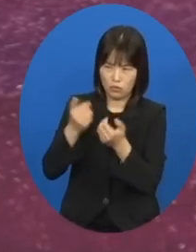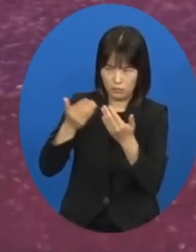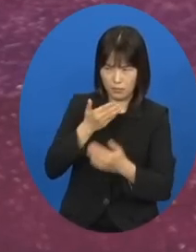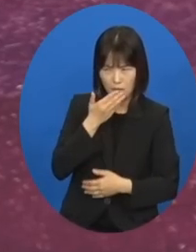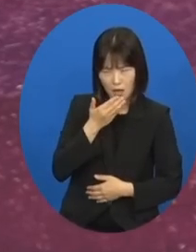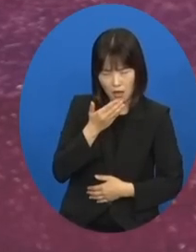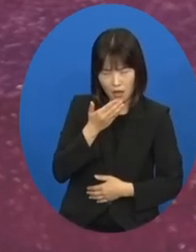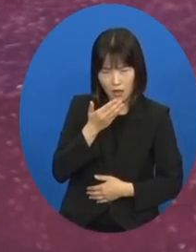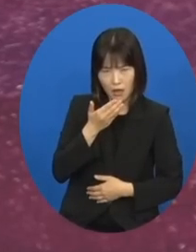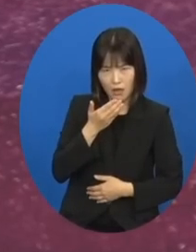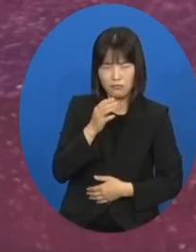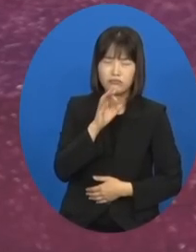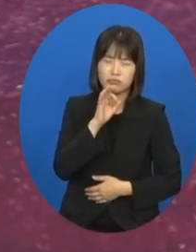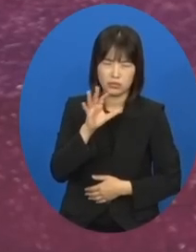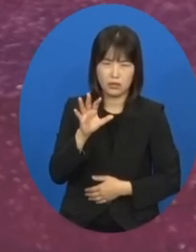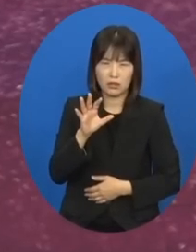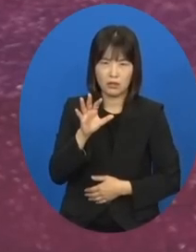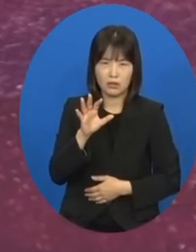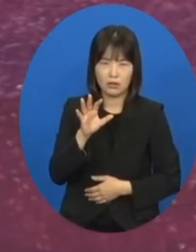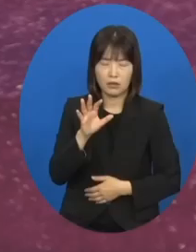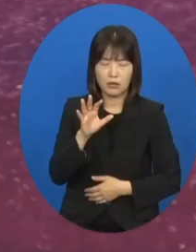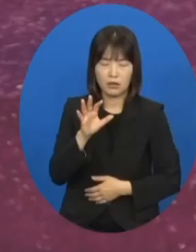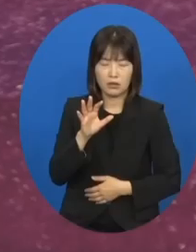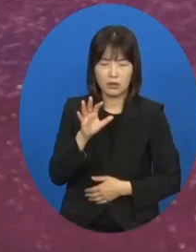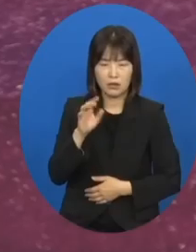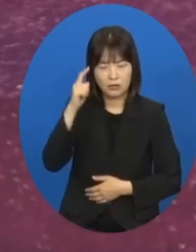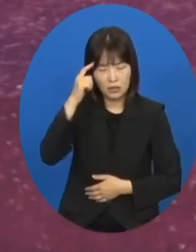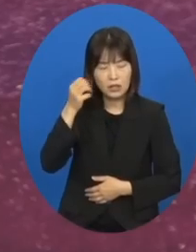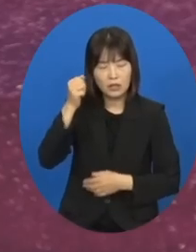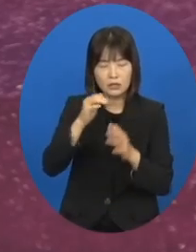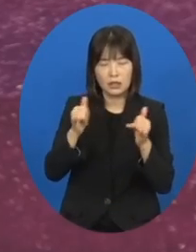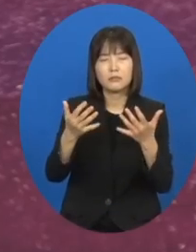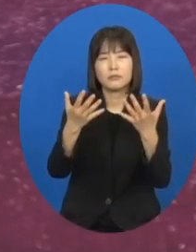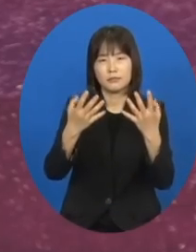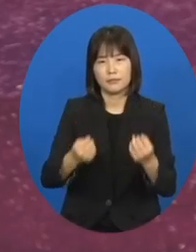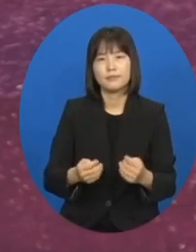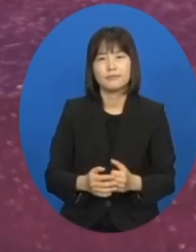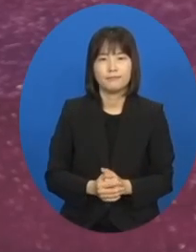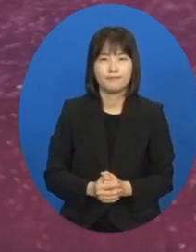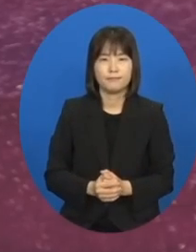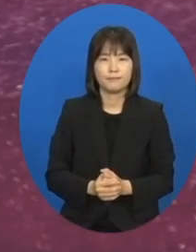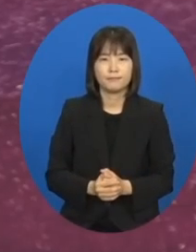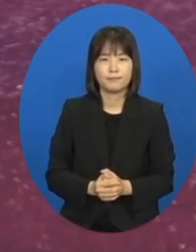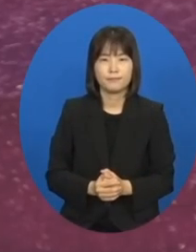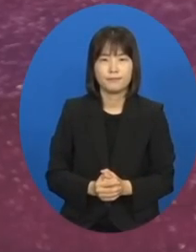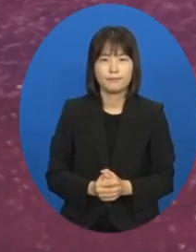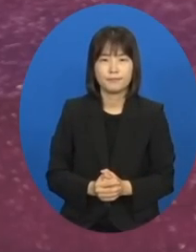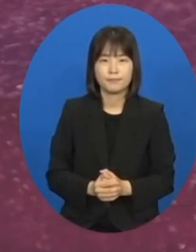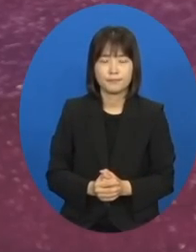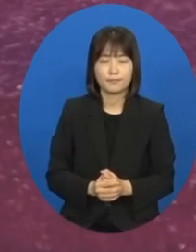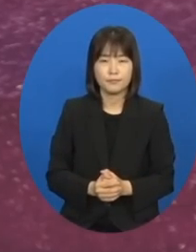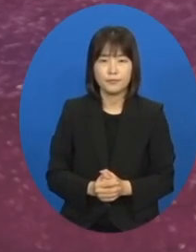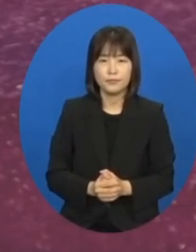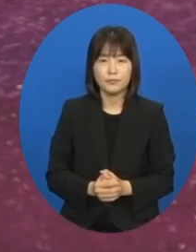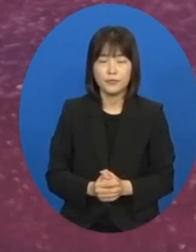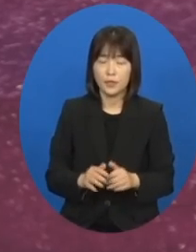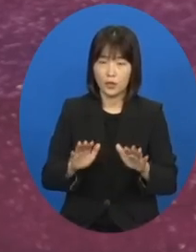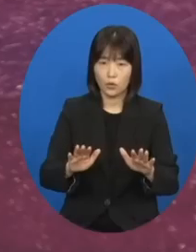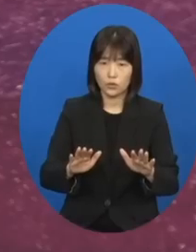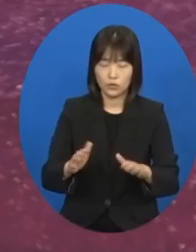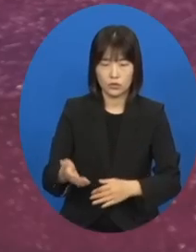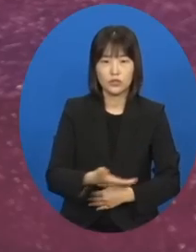있을까 여러분 이런 분들이 굉장히 많다는 것입니다 그래서 여러분 오늘